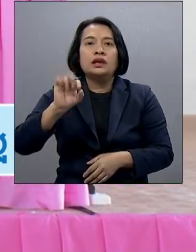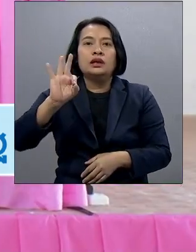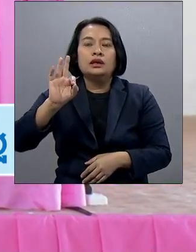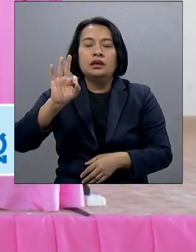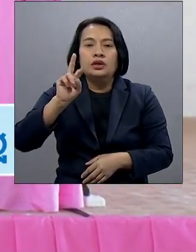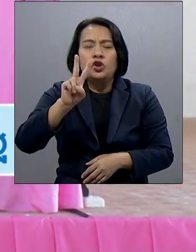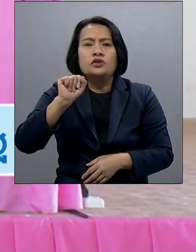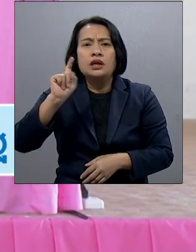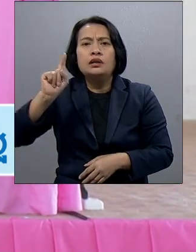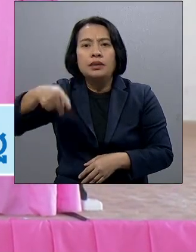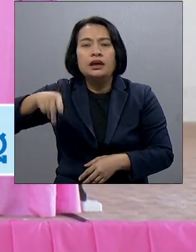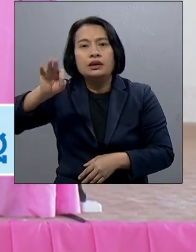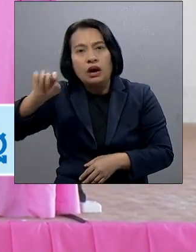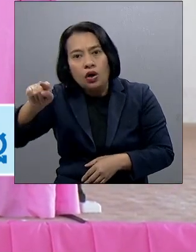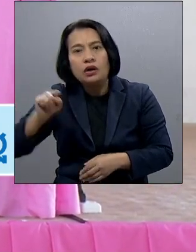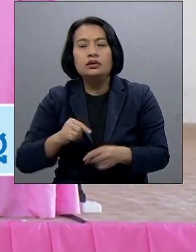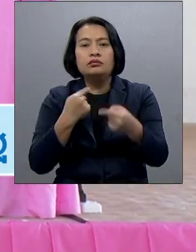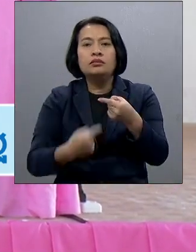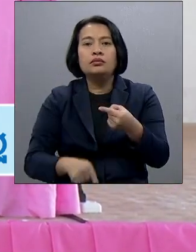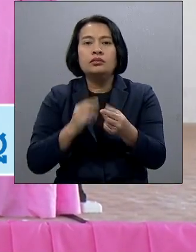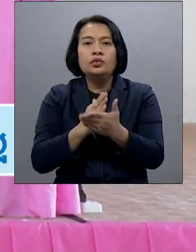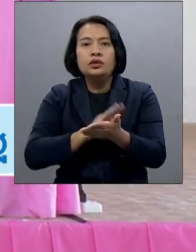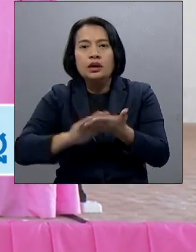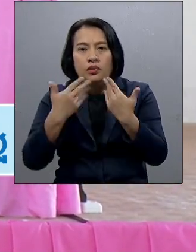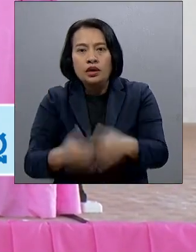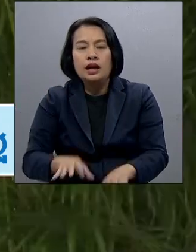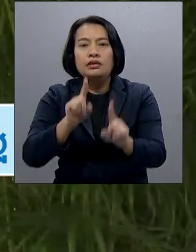201,902 เรื่องค่ะยุติเรื่องแล้ว